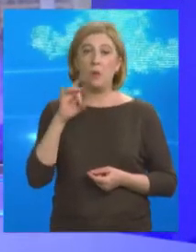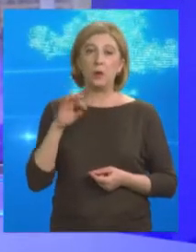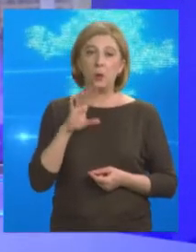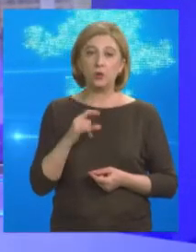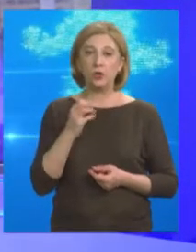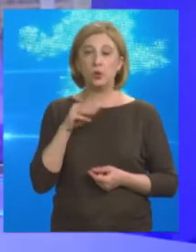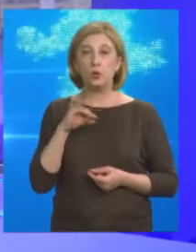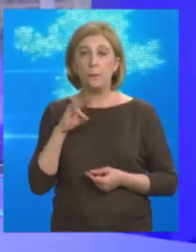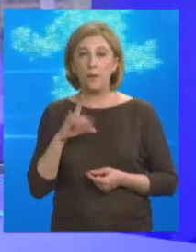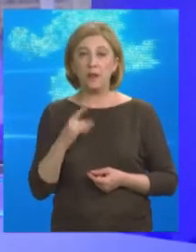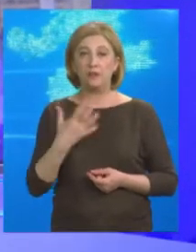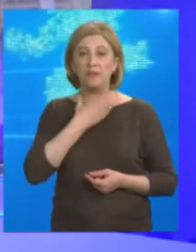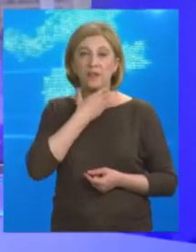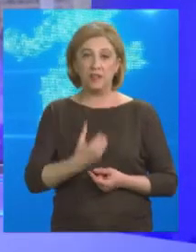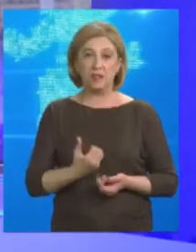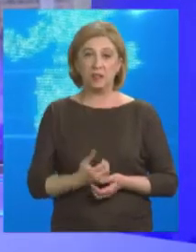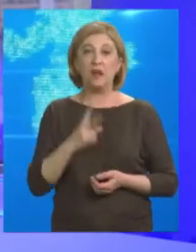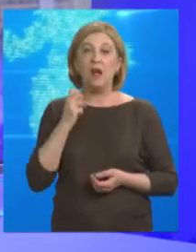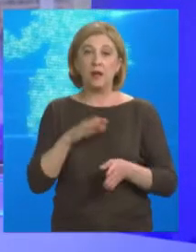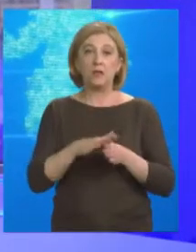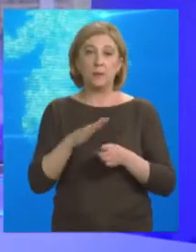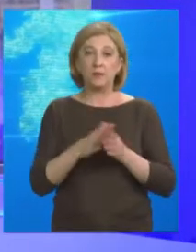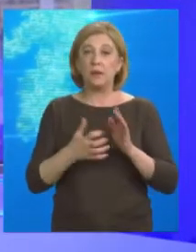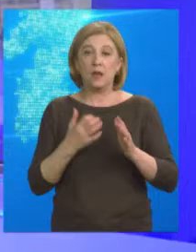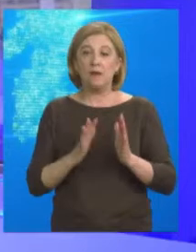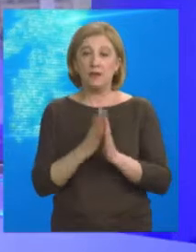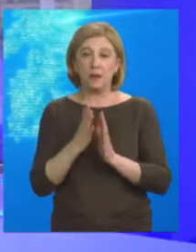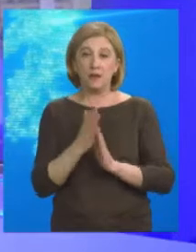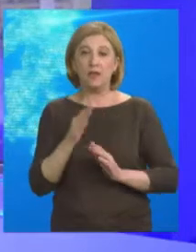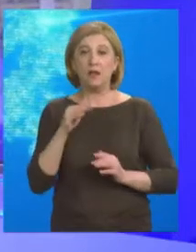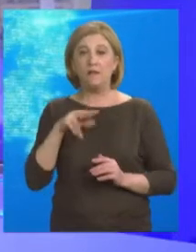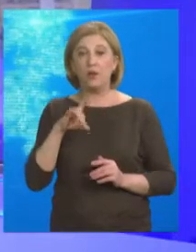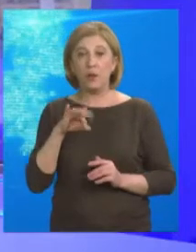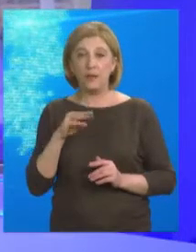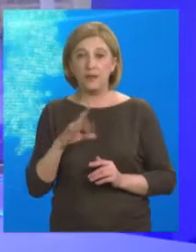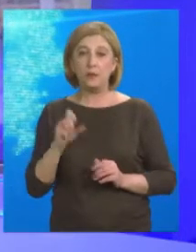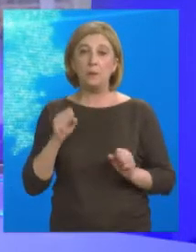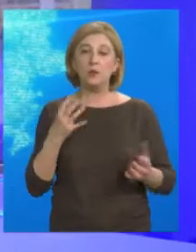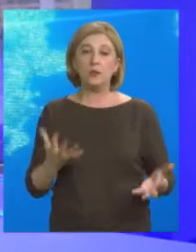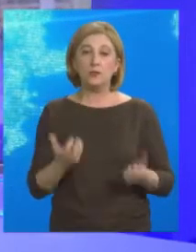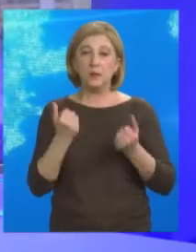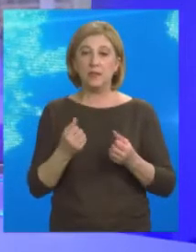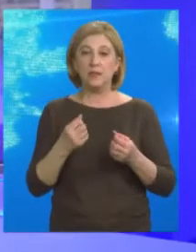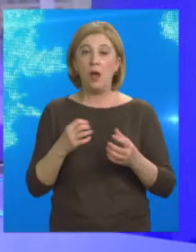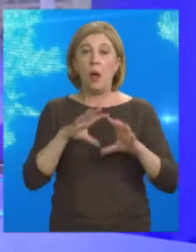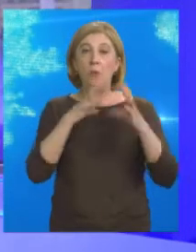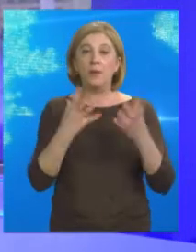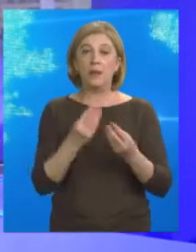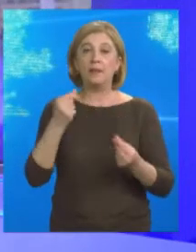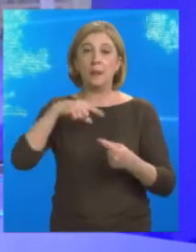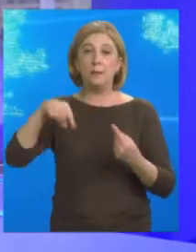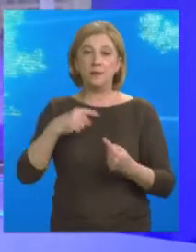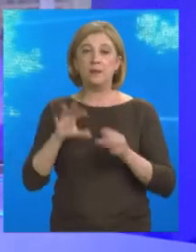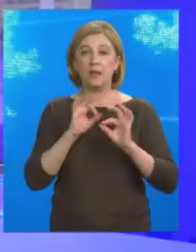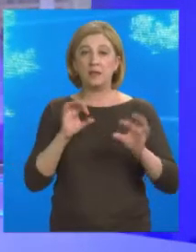тюльпаны теперь в дефиците. Как справляются с нехваткой растений флористы и можно ли спасти букетный бизнес, расскажет Иван